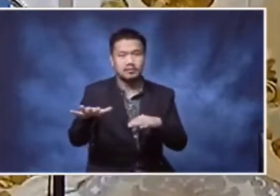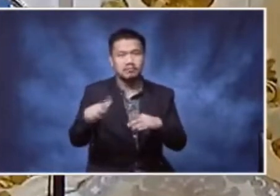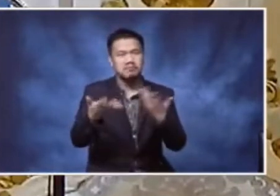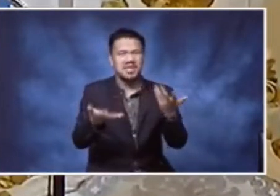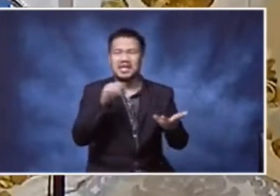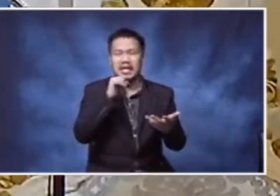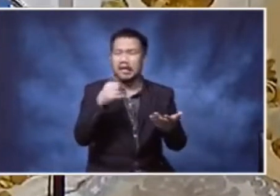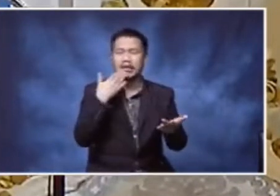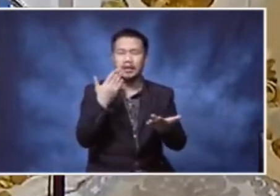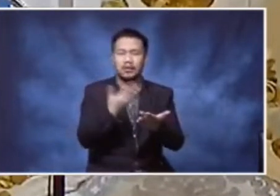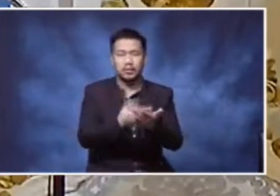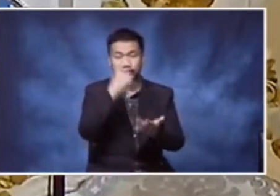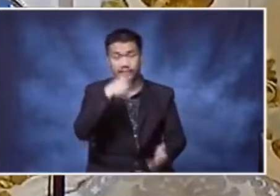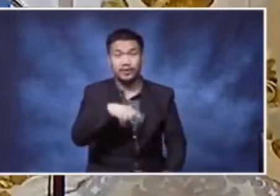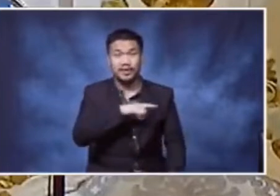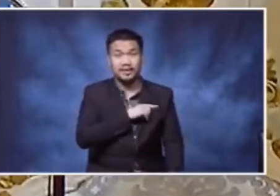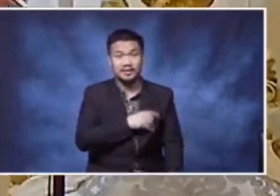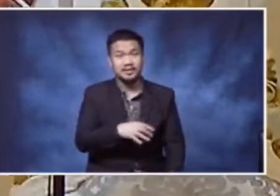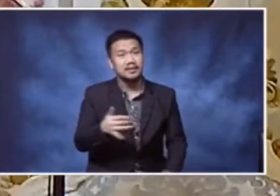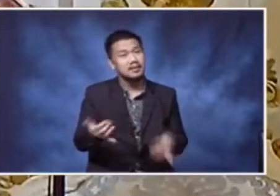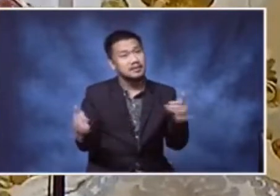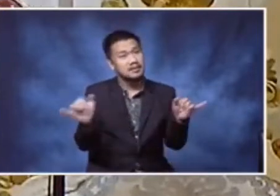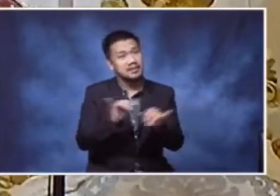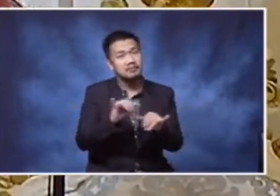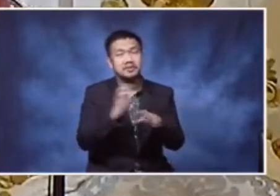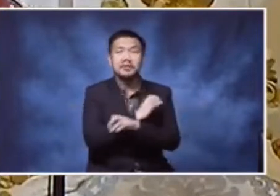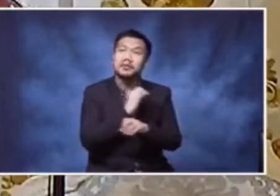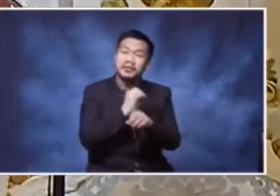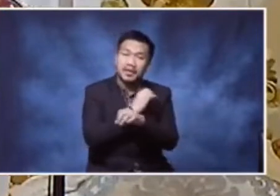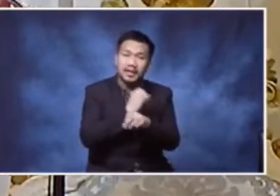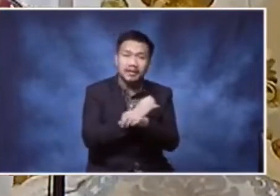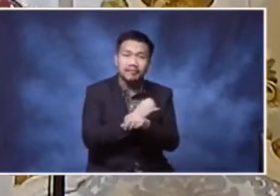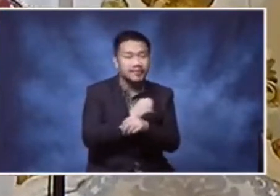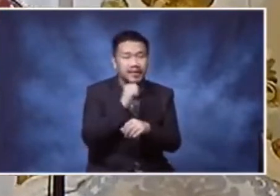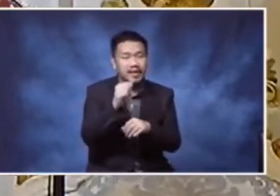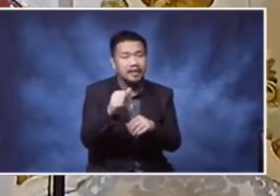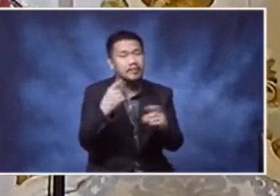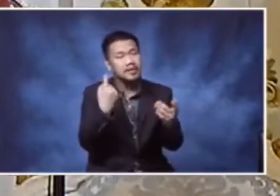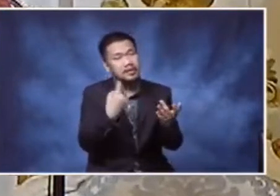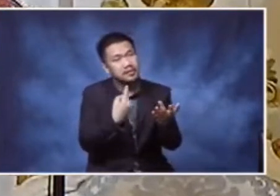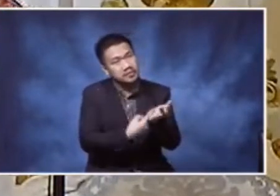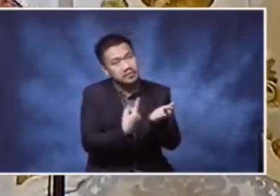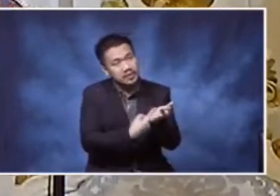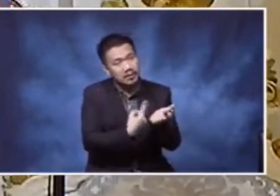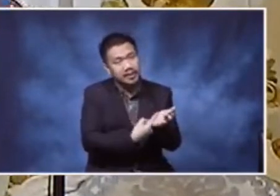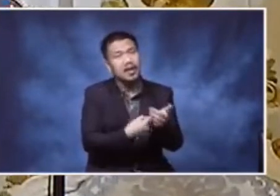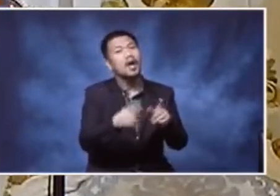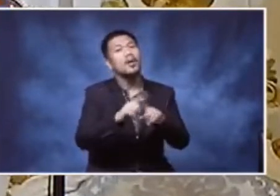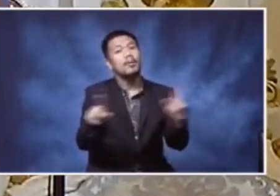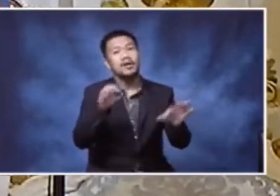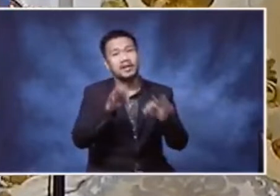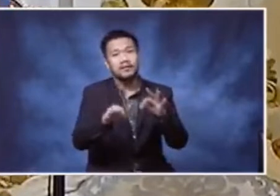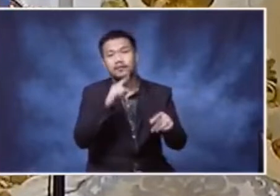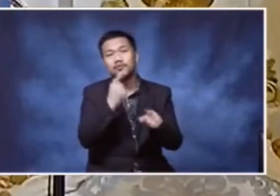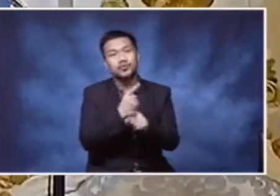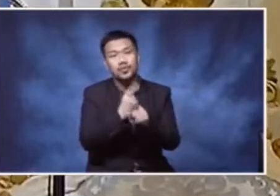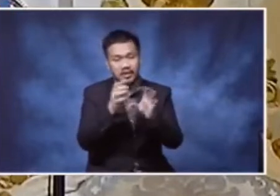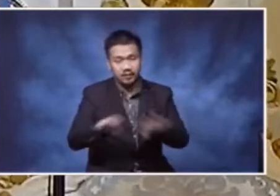good sa atin yan. Parang ordinaryo lang, hindi mo na pinag-uusapan. Pero kung talagang mahalaga sa'yo